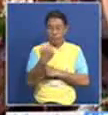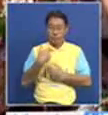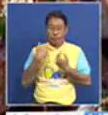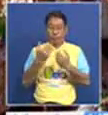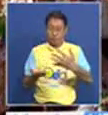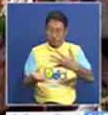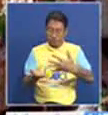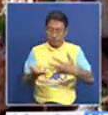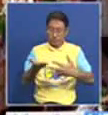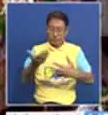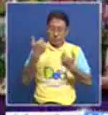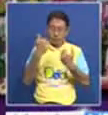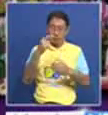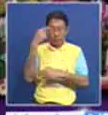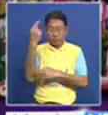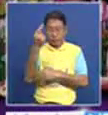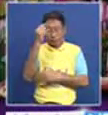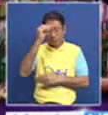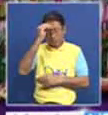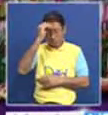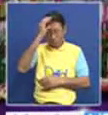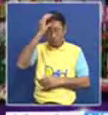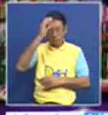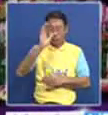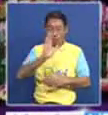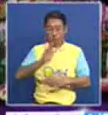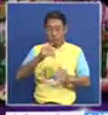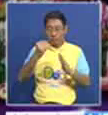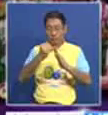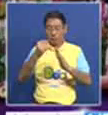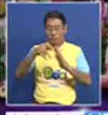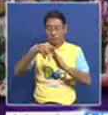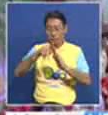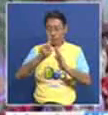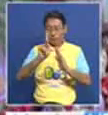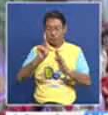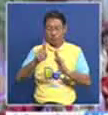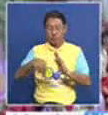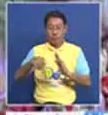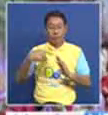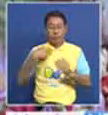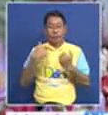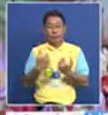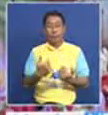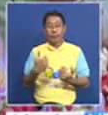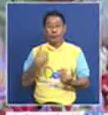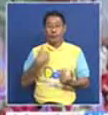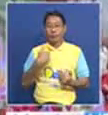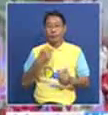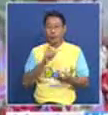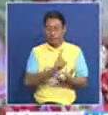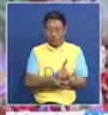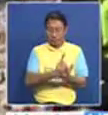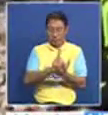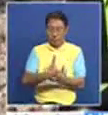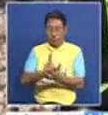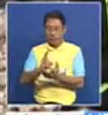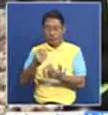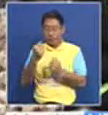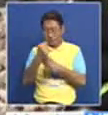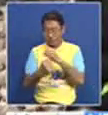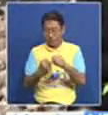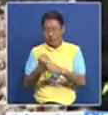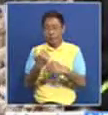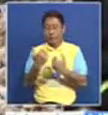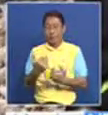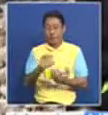ยกระดับให้เป็นแหล่งท่องเที่ยวภูมิปัญญาท้องถิ่นของจังหวัดกำแพงเพชรต่อไปอีกด้วยค่ะสำหรับเทศกาลลอยกระทงที่จะถึงนี้น